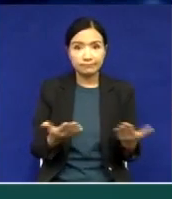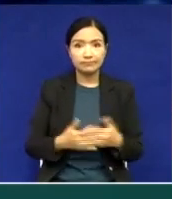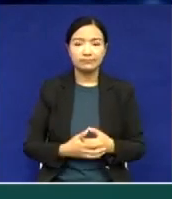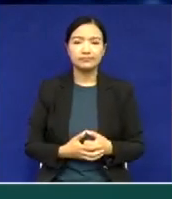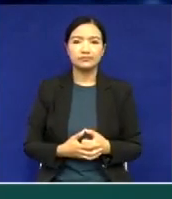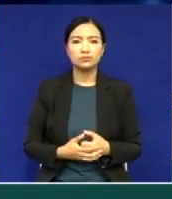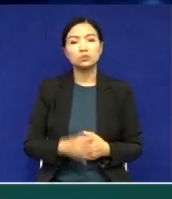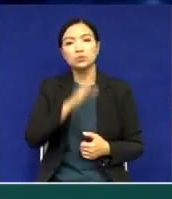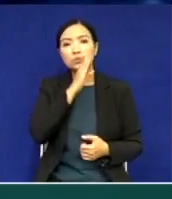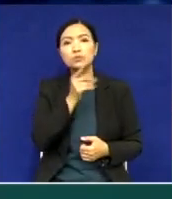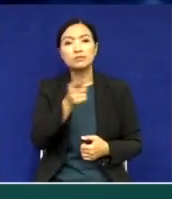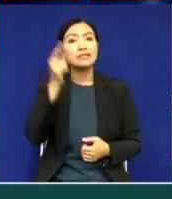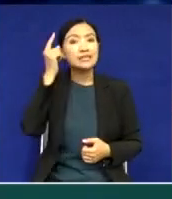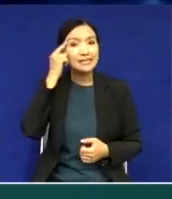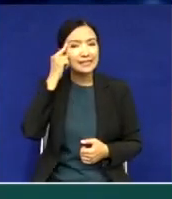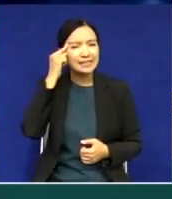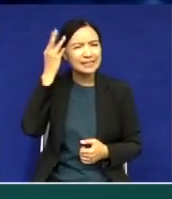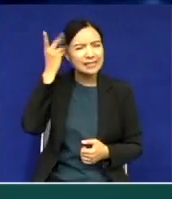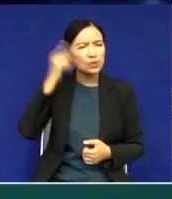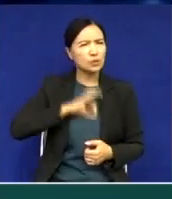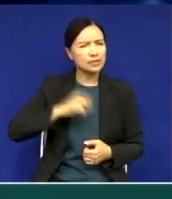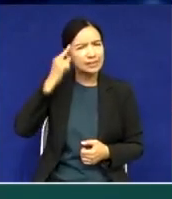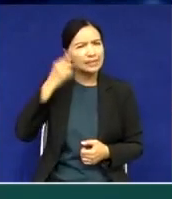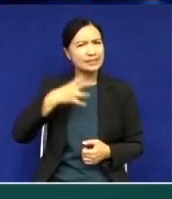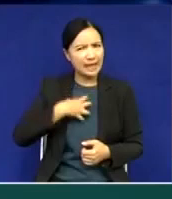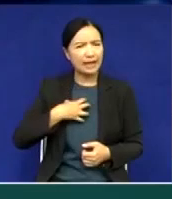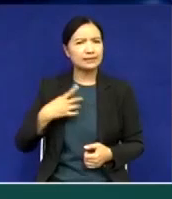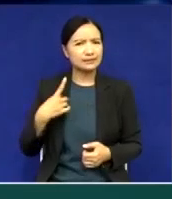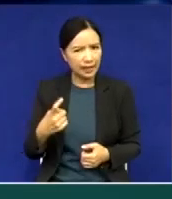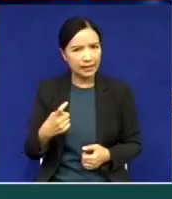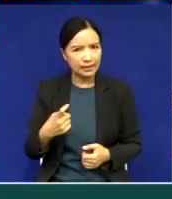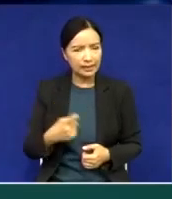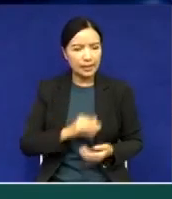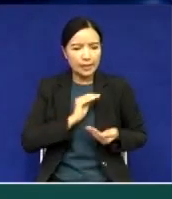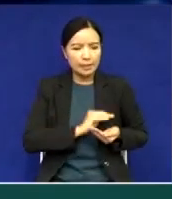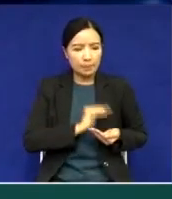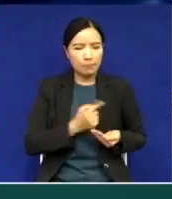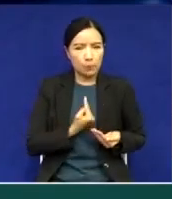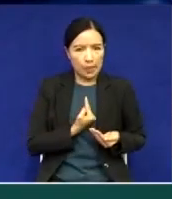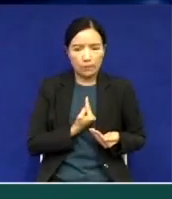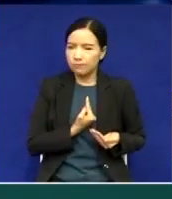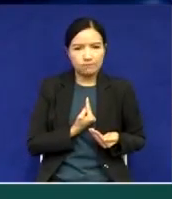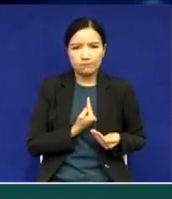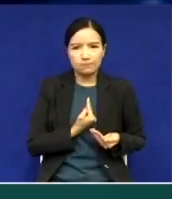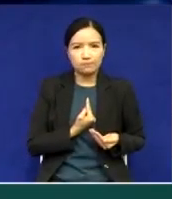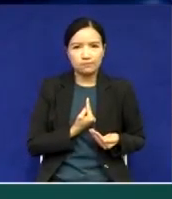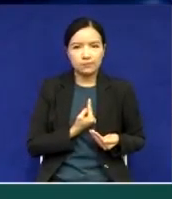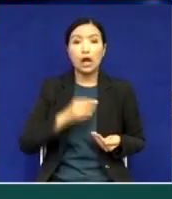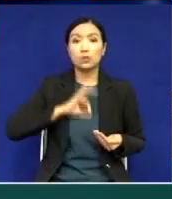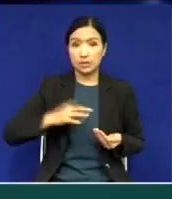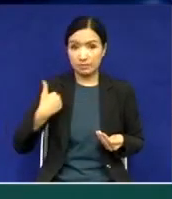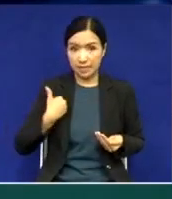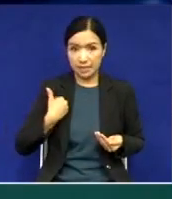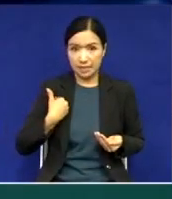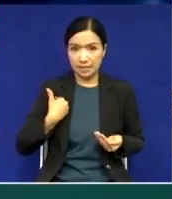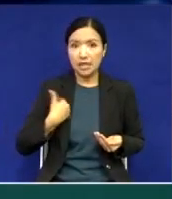เมื่อท่านคิดว่าท่านมีความรู้สึกอยากฆ่าตัวตายสิ่งแรกก็คืออยากเก็บความรู้สึกนี้ไว้คนเดียวนะครับเปรียบง่าย